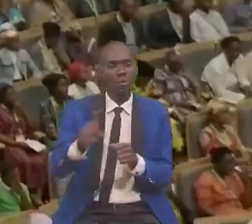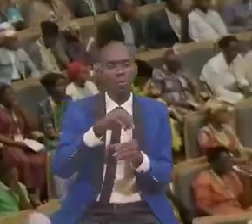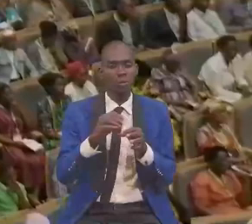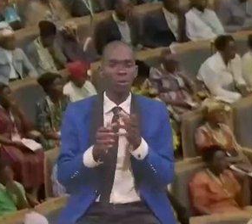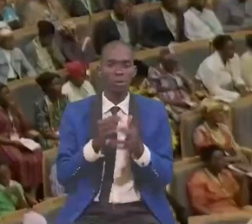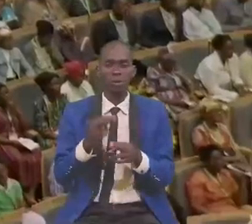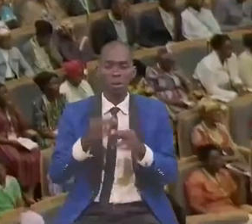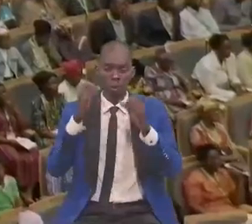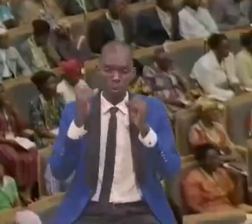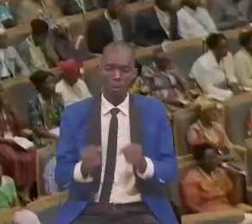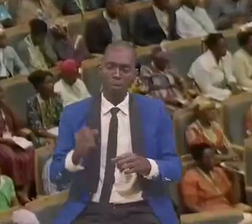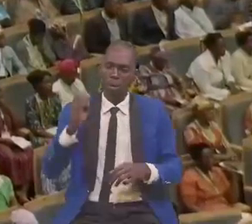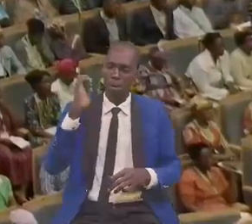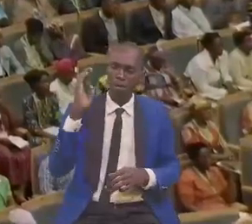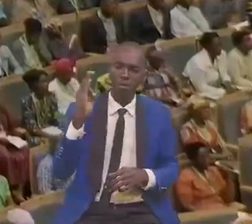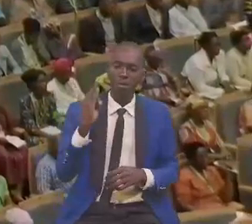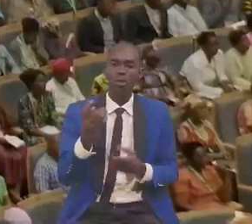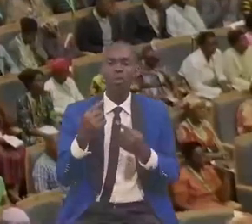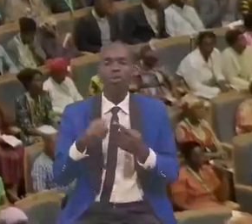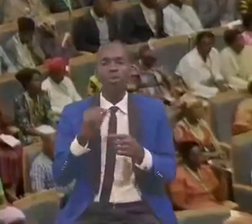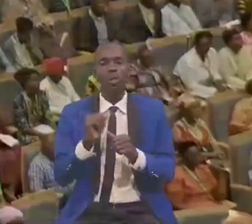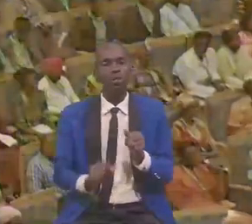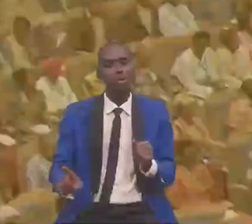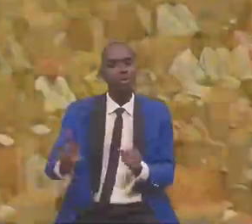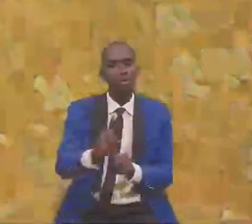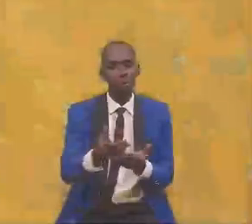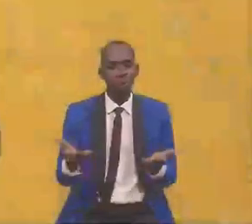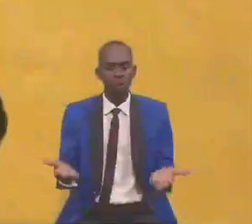venant à chacun ici au nom de Jésus.